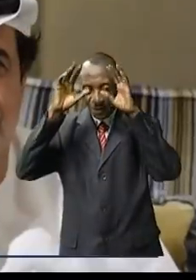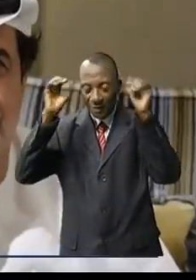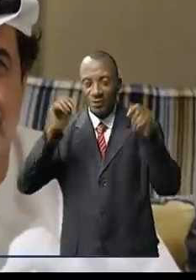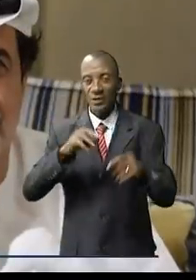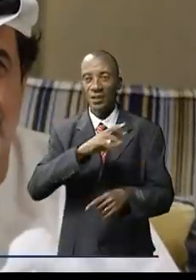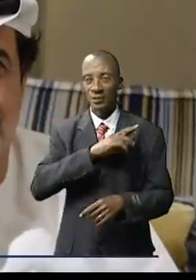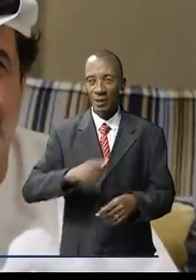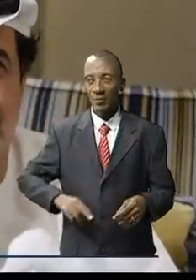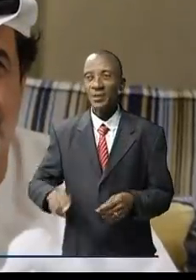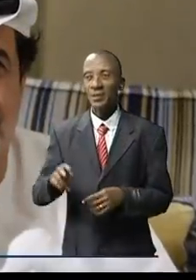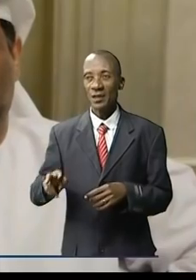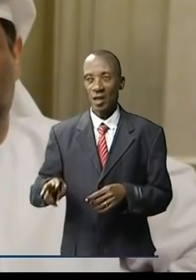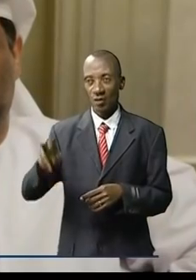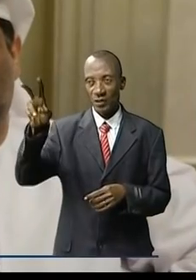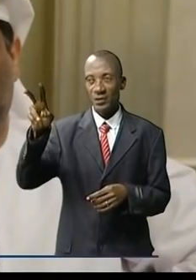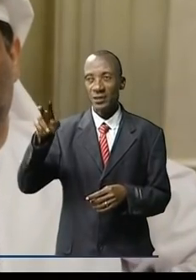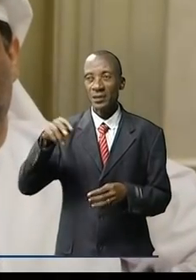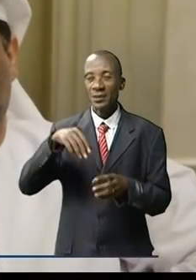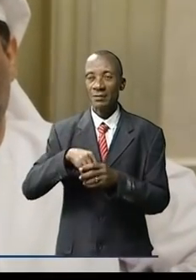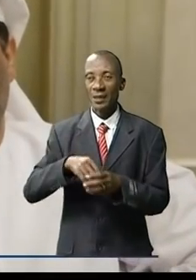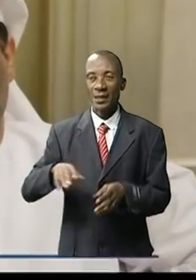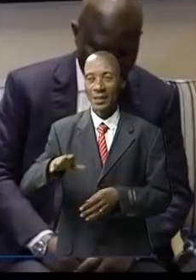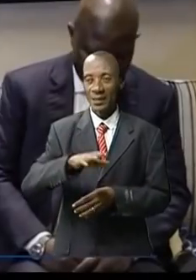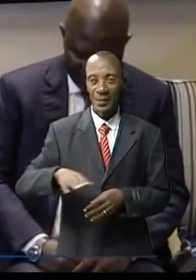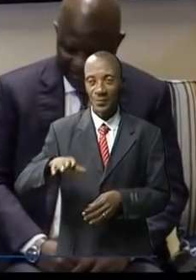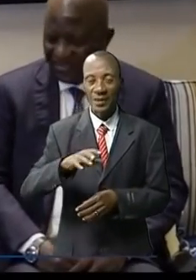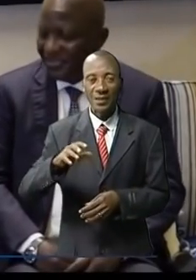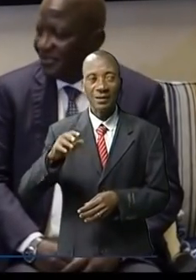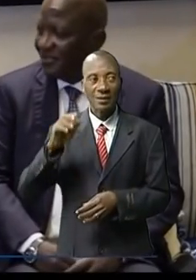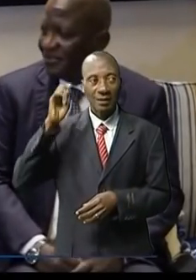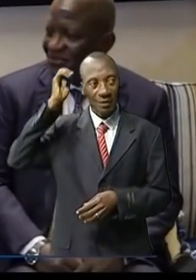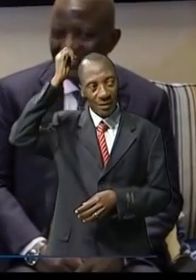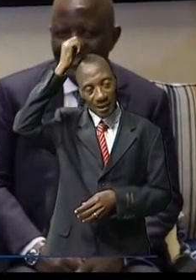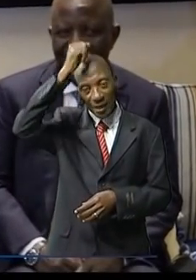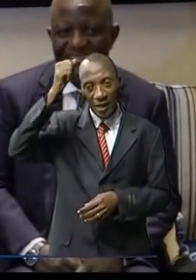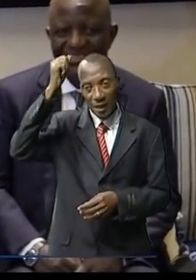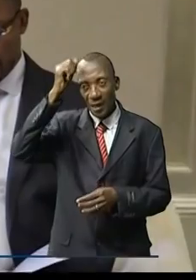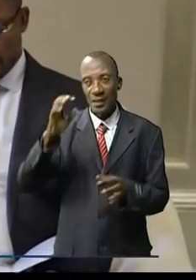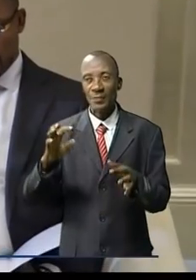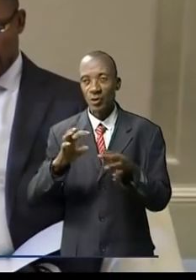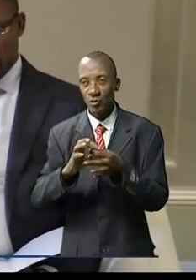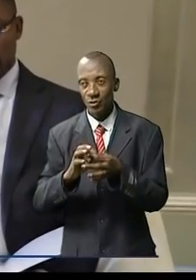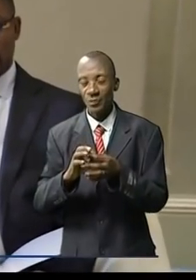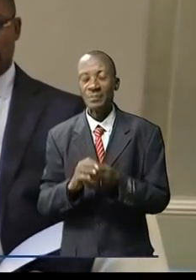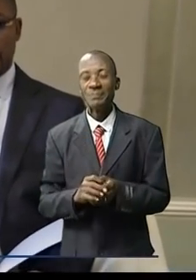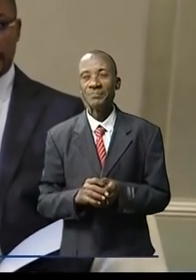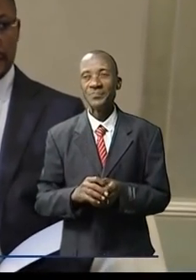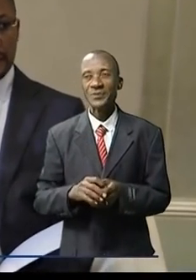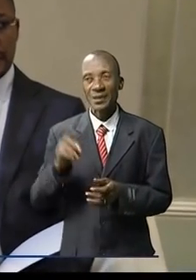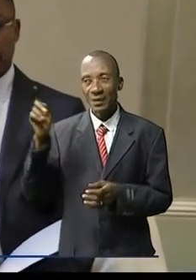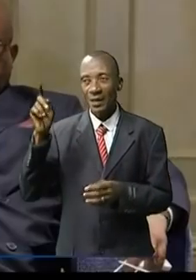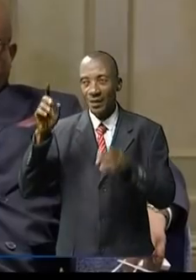sein des Mubadala, un fonds souverain des Émirats arabes unis. Ce fonds est intéressé par le secteur d'énergie, particulièrement de